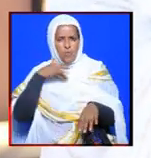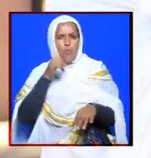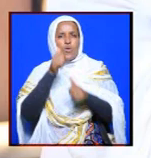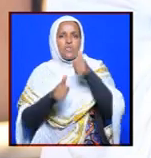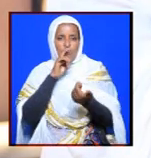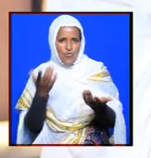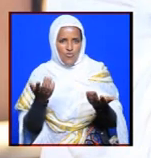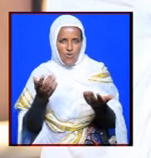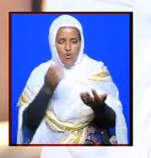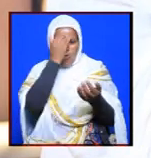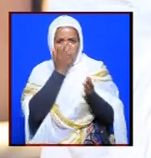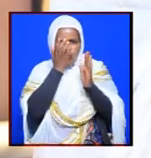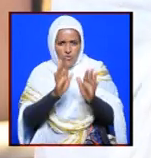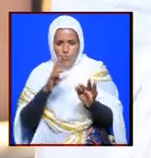ነው?